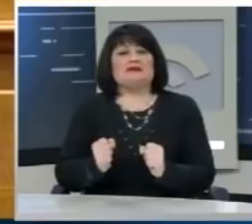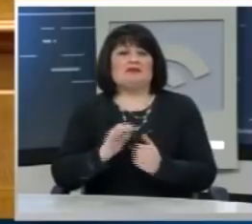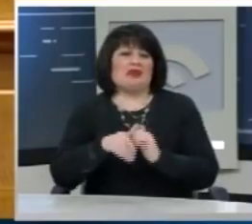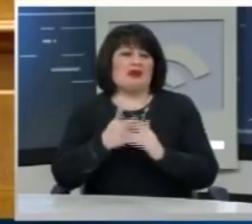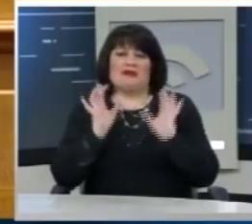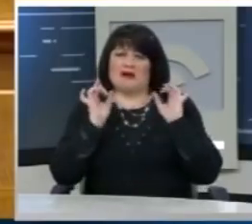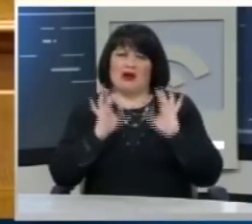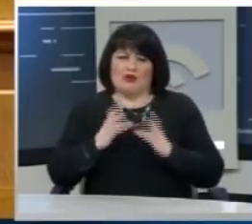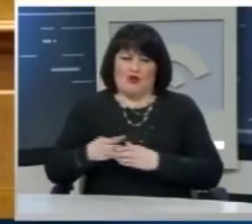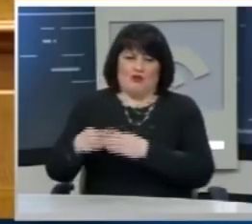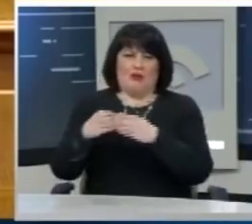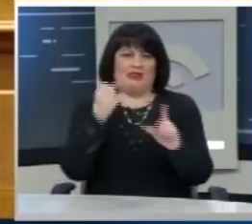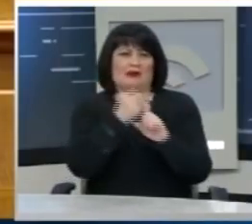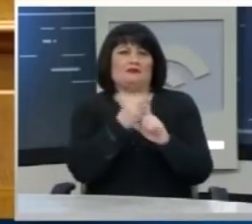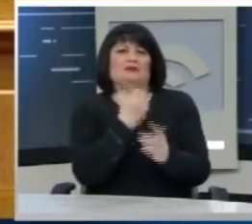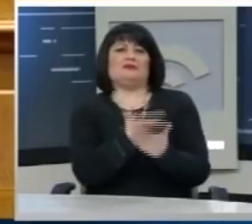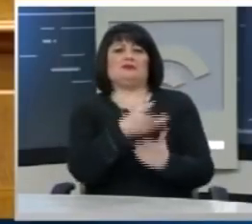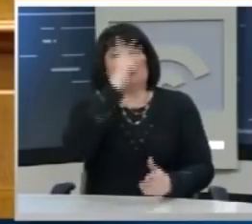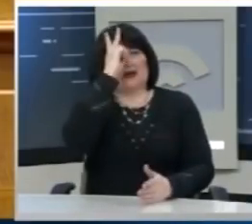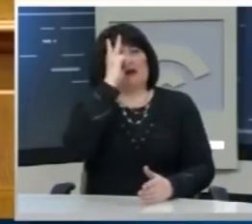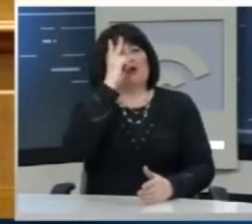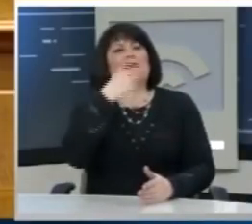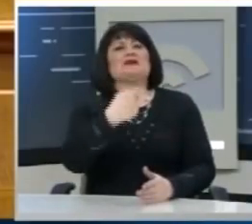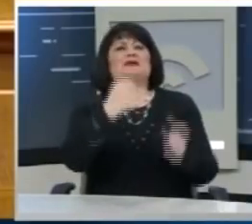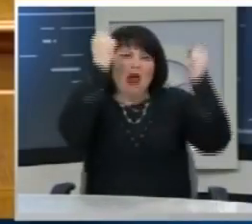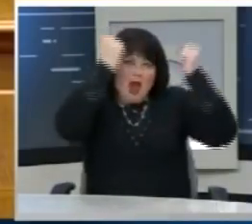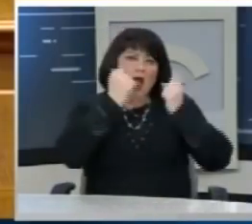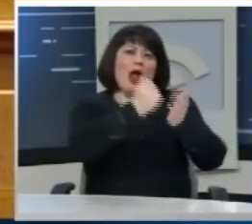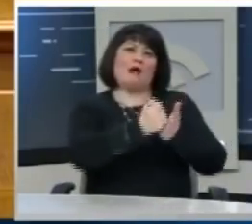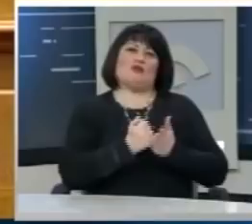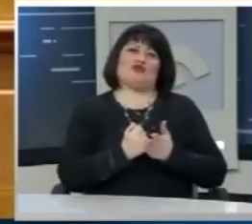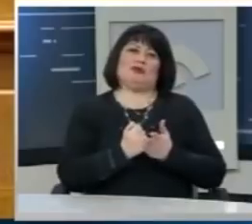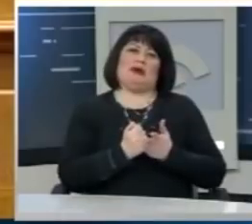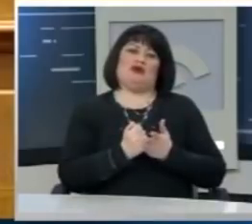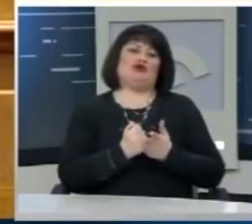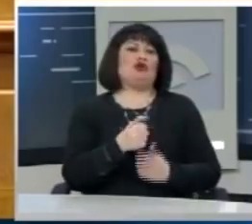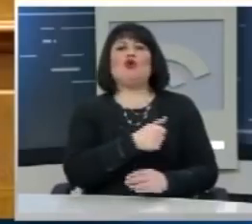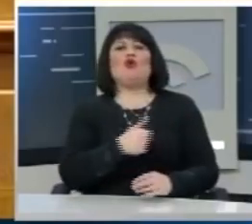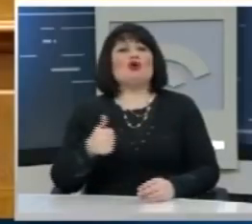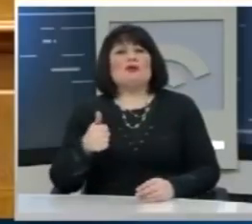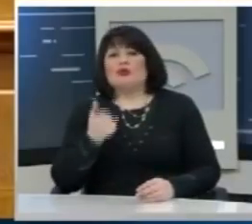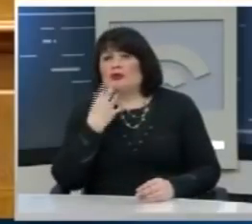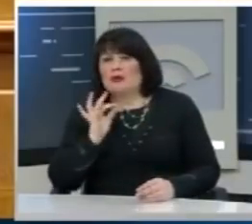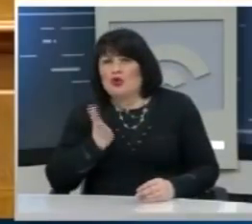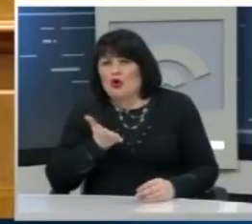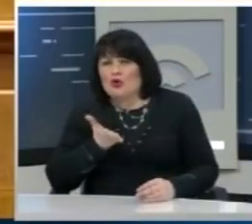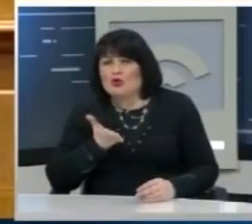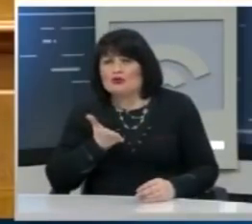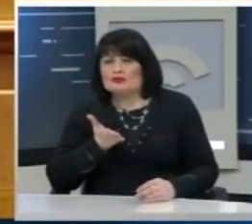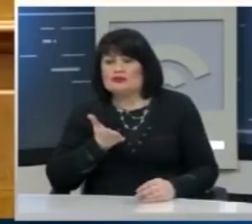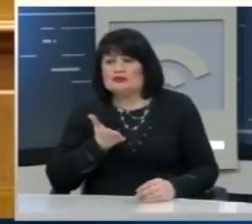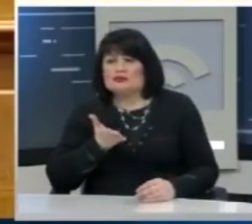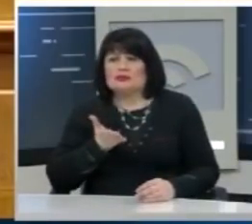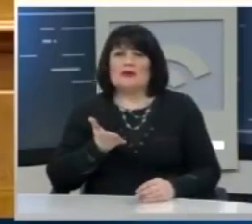νοιάστηκε πραγματικά για τη διεκδίκηση των γερμανικών αποζημιώσεων. Όχι μόνο γιατί αυτοί